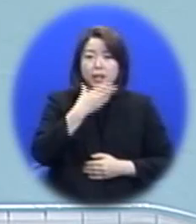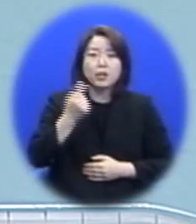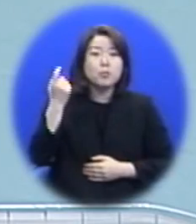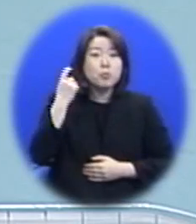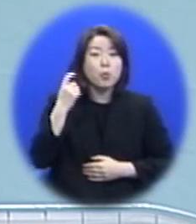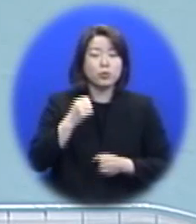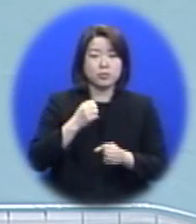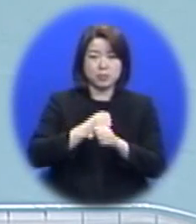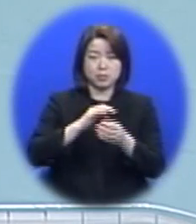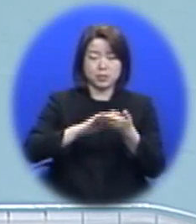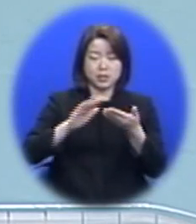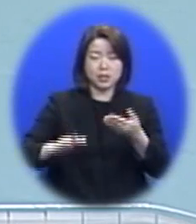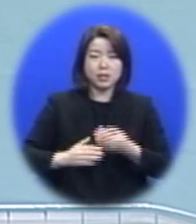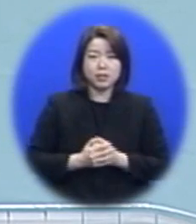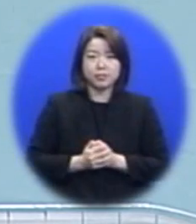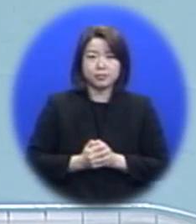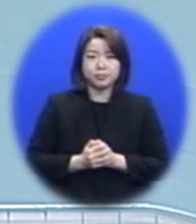복음이에요.